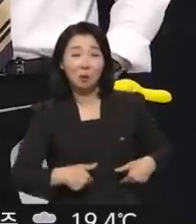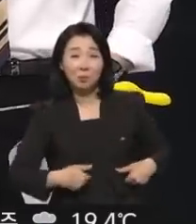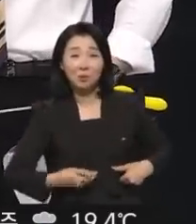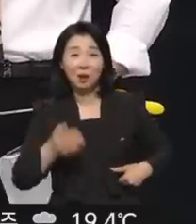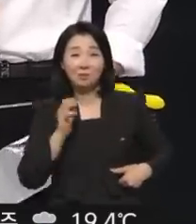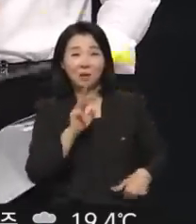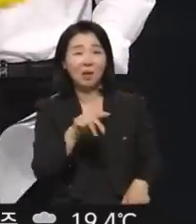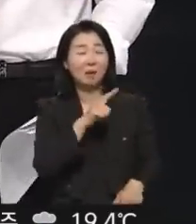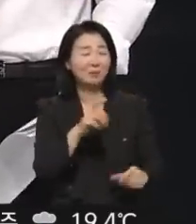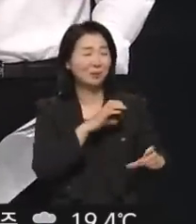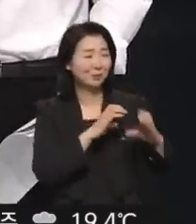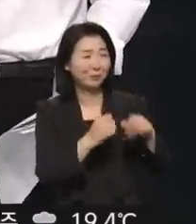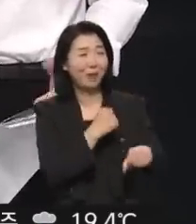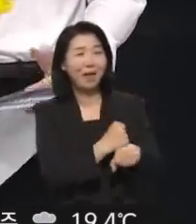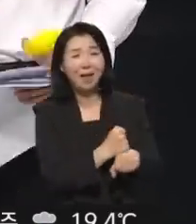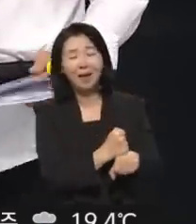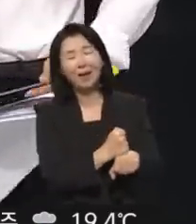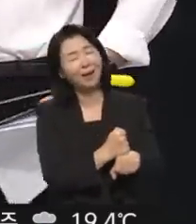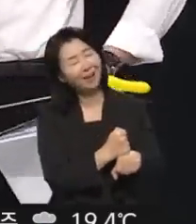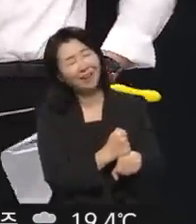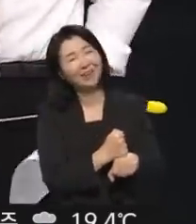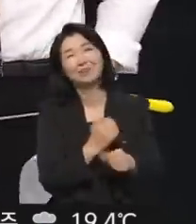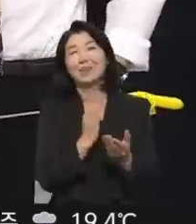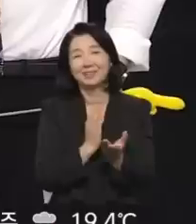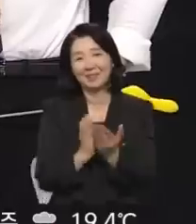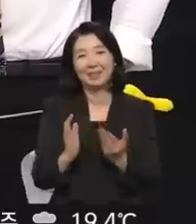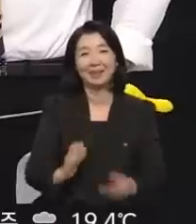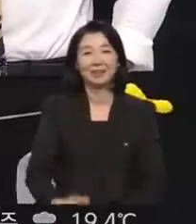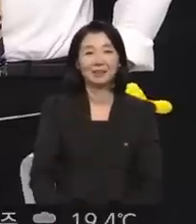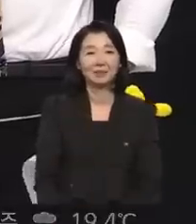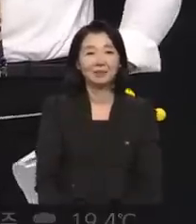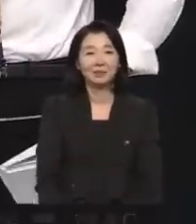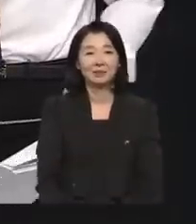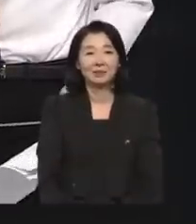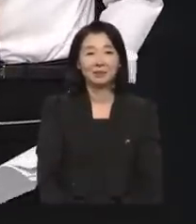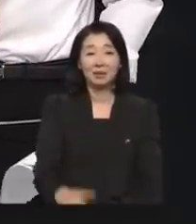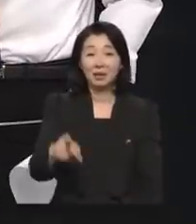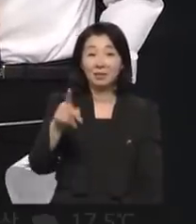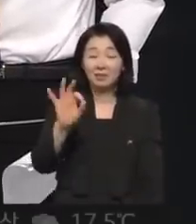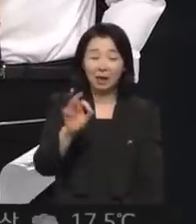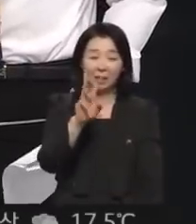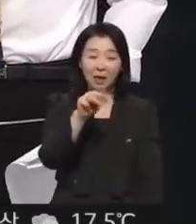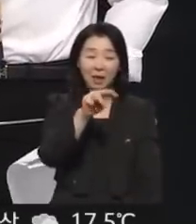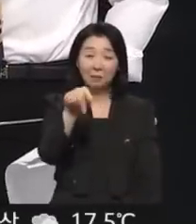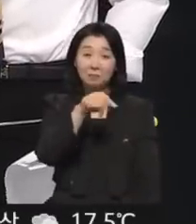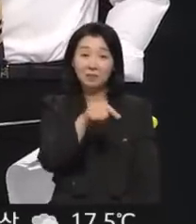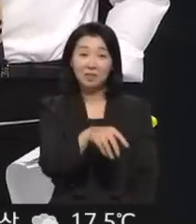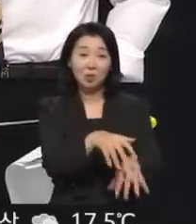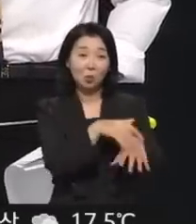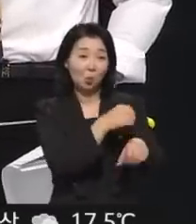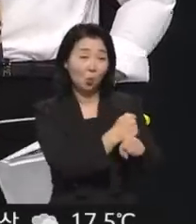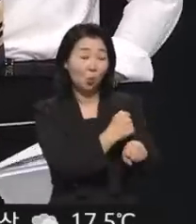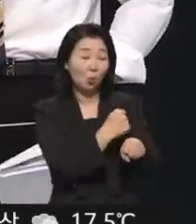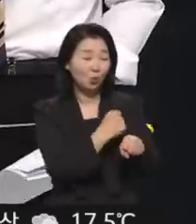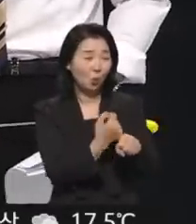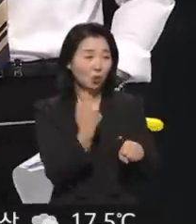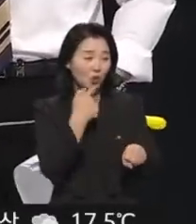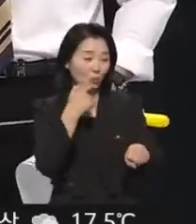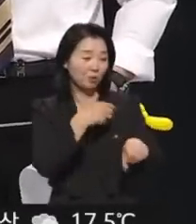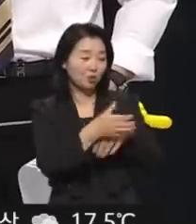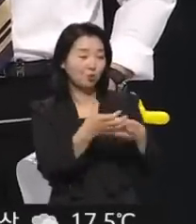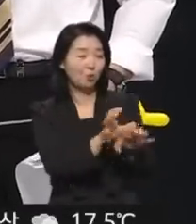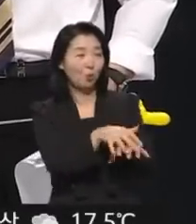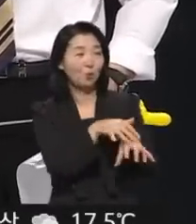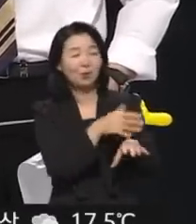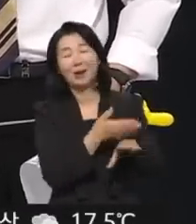MZ노조와는 소통하겠다는 것도 모순으로 볼 여지가 있죠. 장 최고위원은 MZ노조는 기존 민주노총과 성향이 다르기 때문에